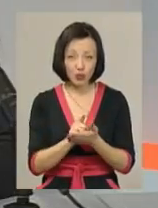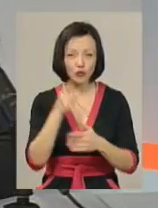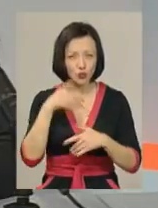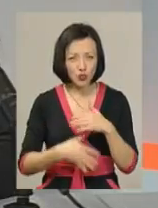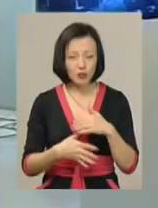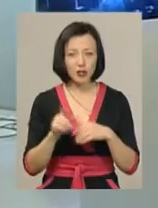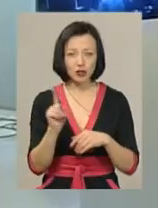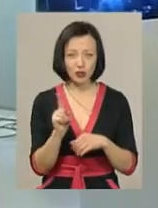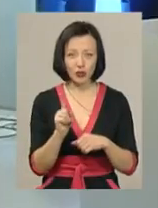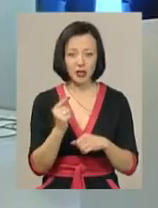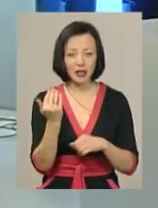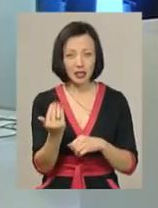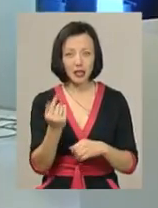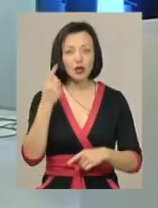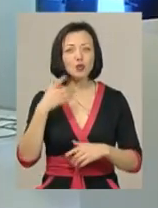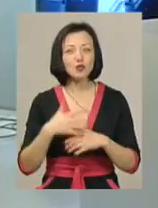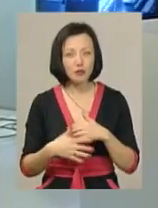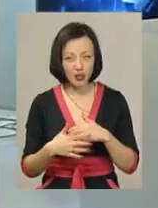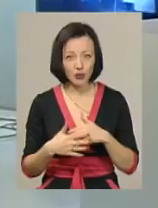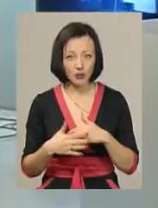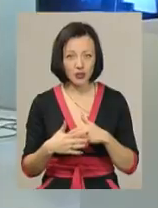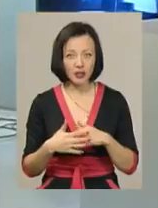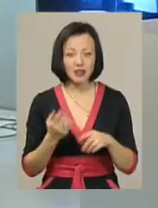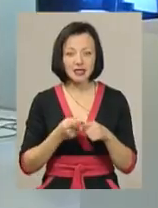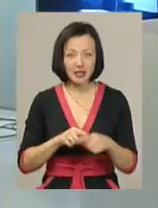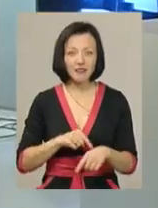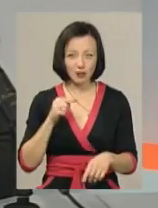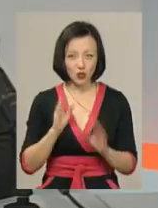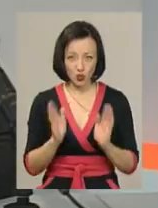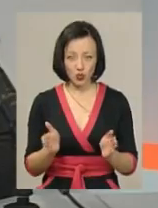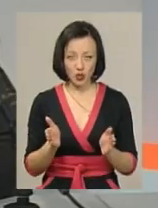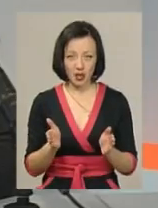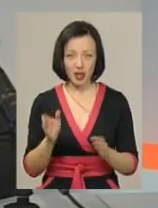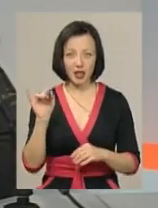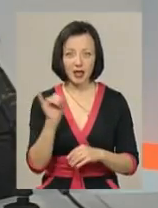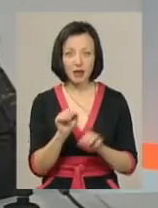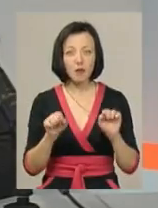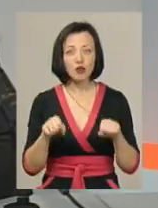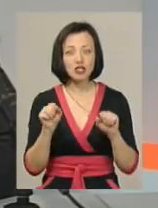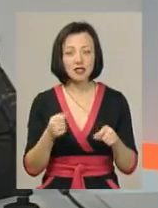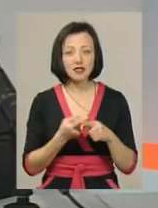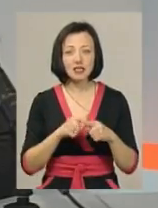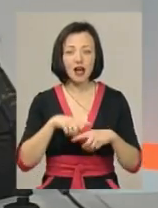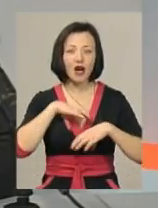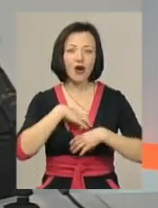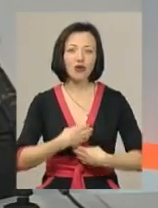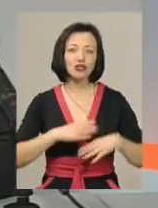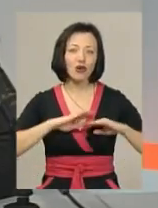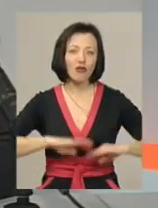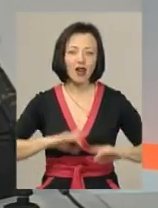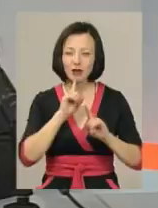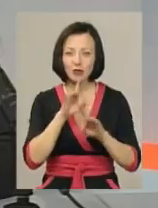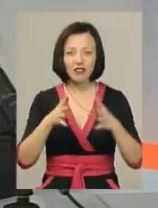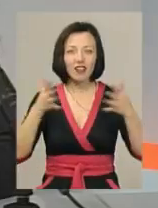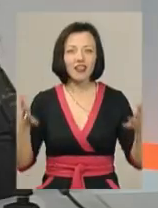зрозуміє що її розуміють вона це відчує і можливо навіть оце розчарування Воно не буде таким